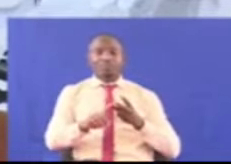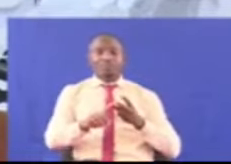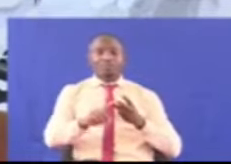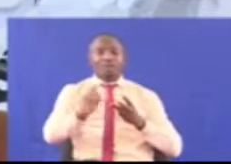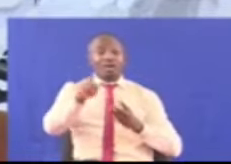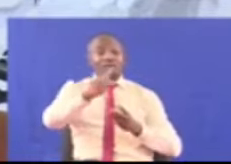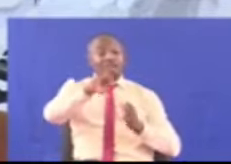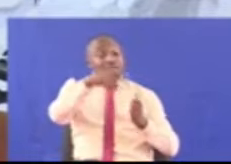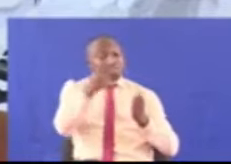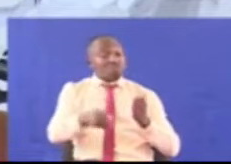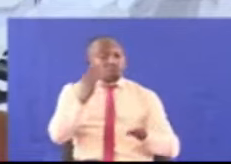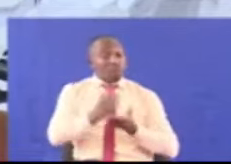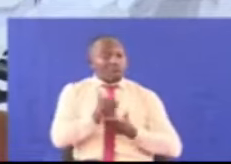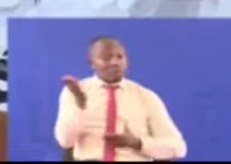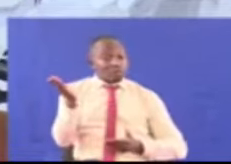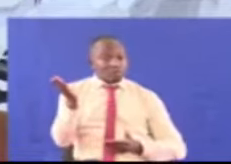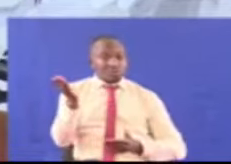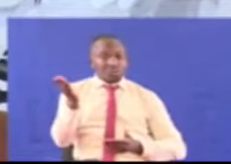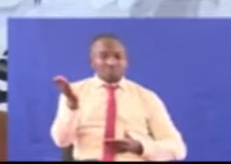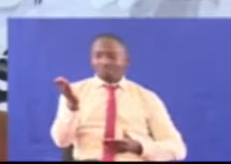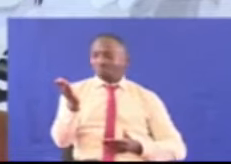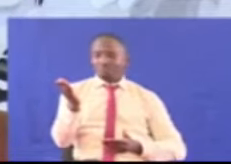Sasa atakosa ushindi kweli huyo?